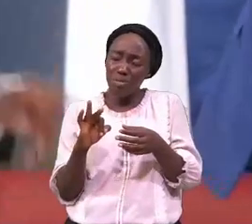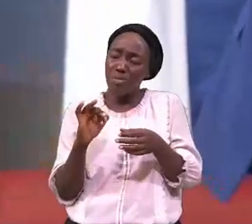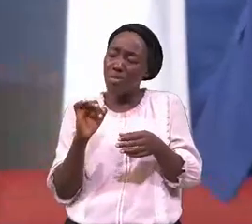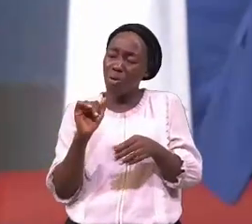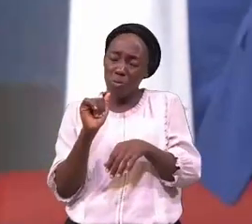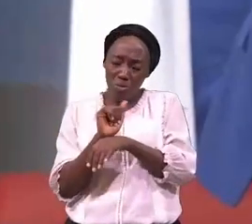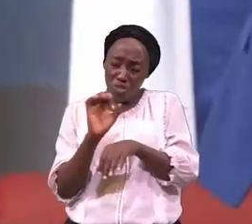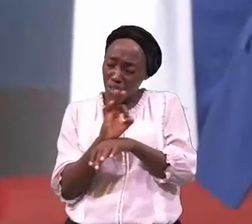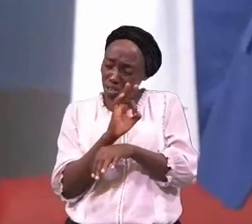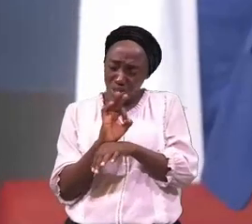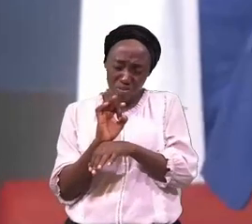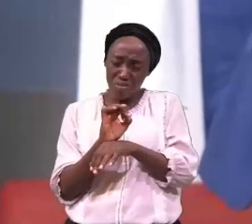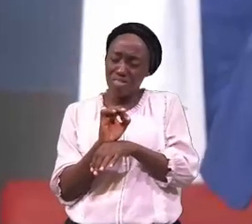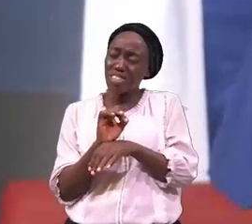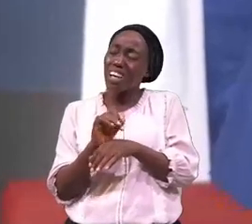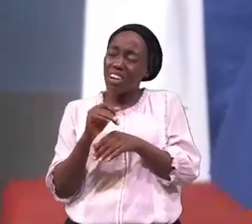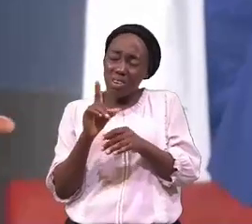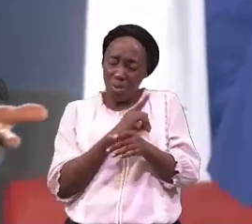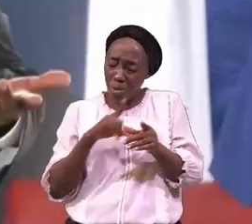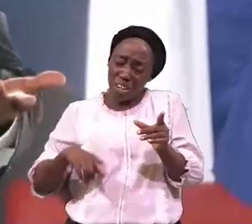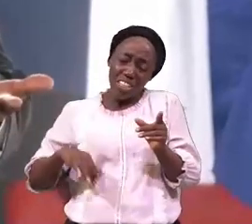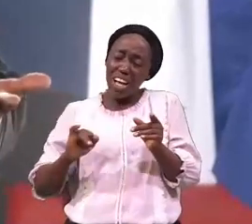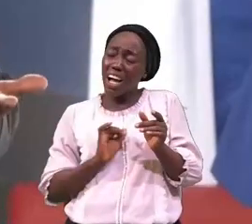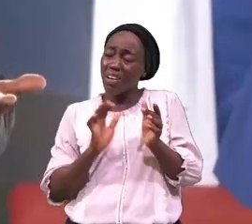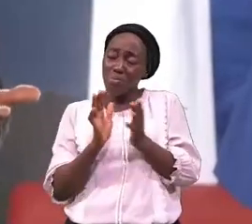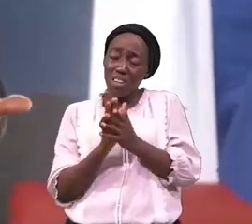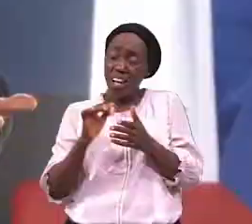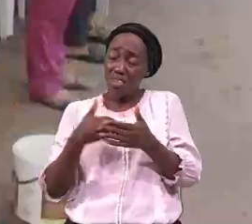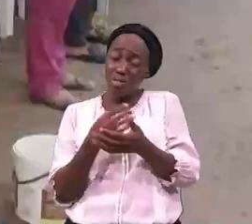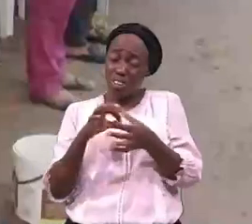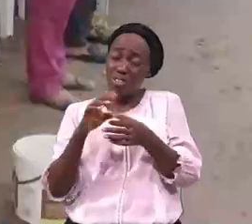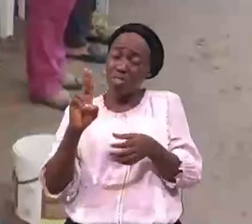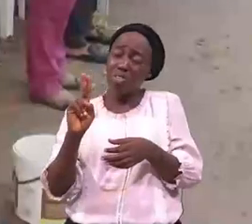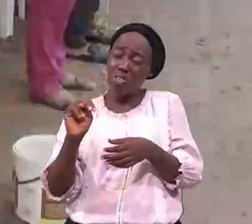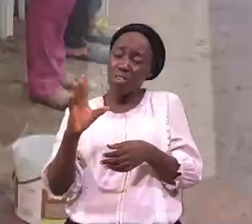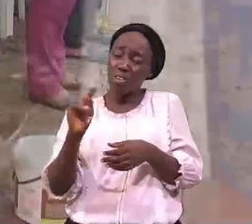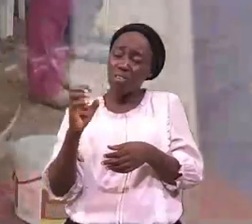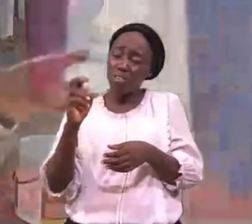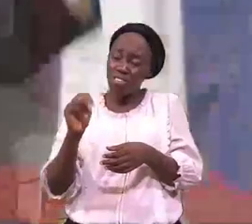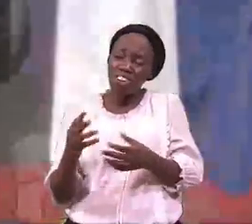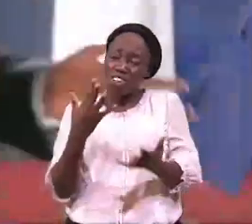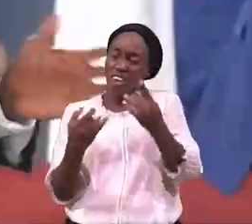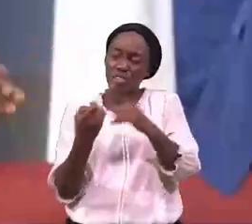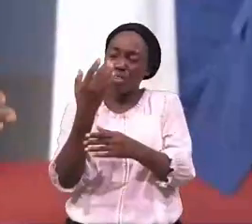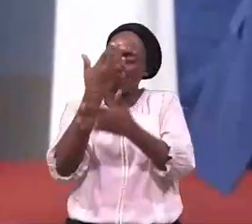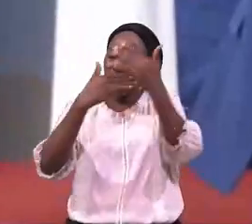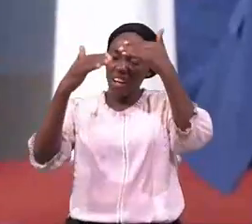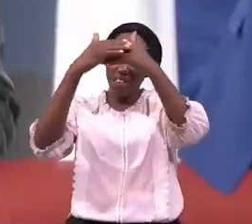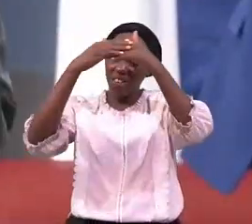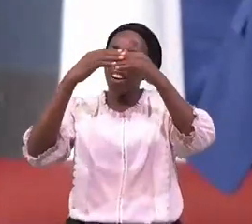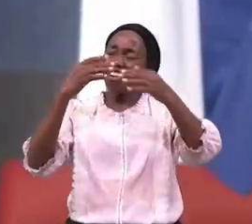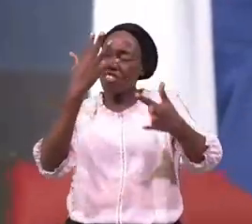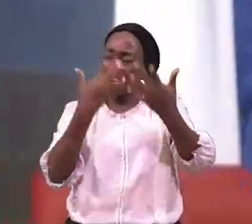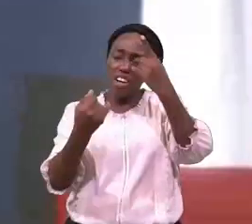Une nouvelle libération de ton onction. Seigneur, je prie. La puissance d'en haut. Le feu d'en haut. L'autorité